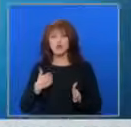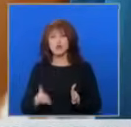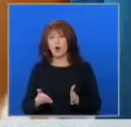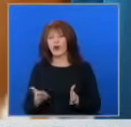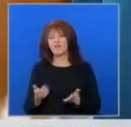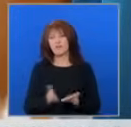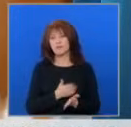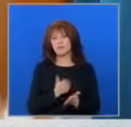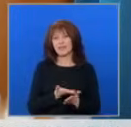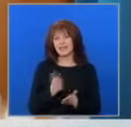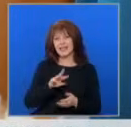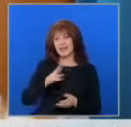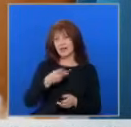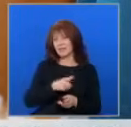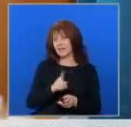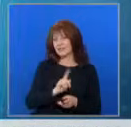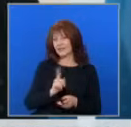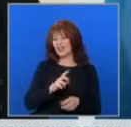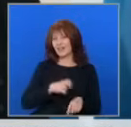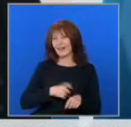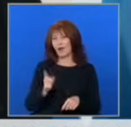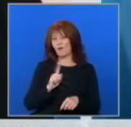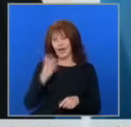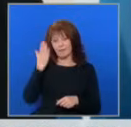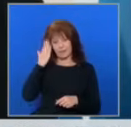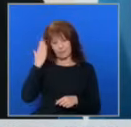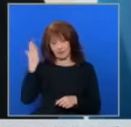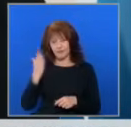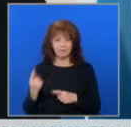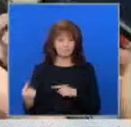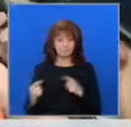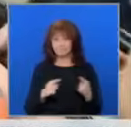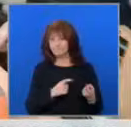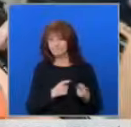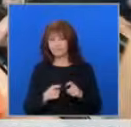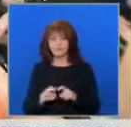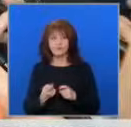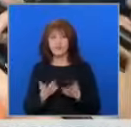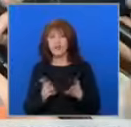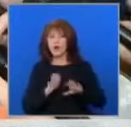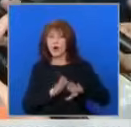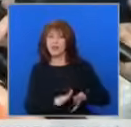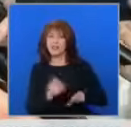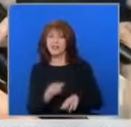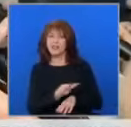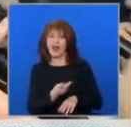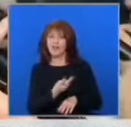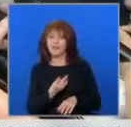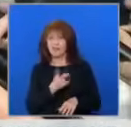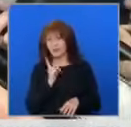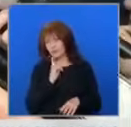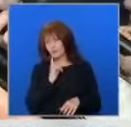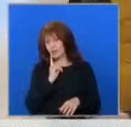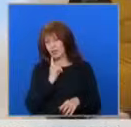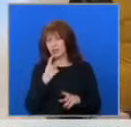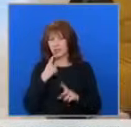няма да е премиер. Борисов не видя проблем за честилите словесни престрелки между Пеевски и Денков. Нека останем тези две момчета да си